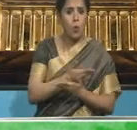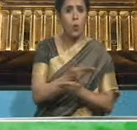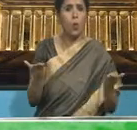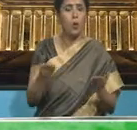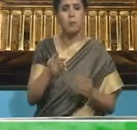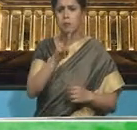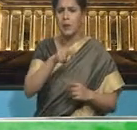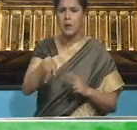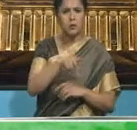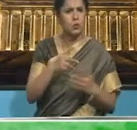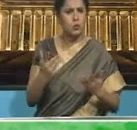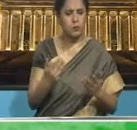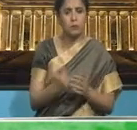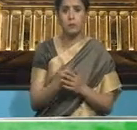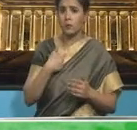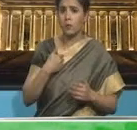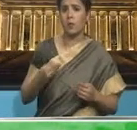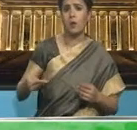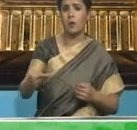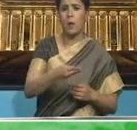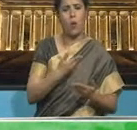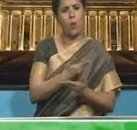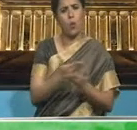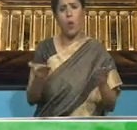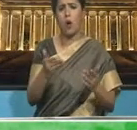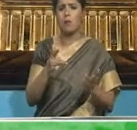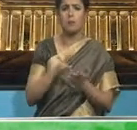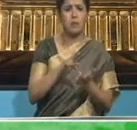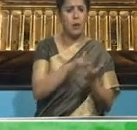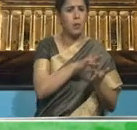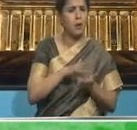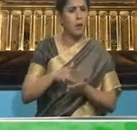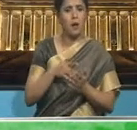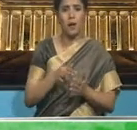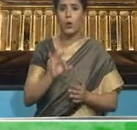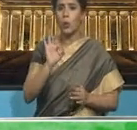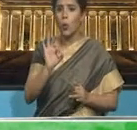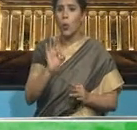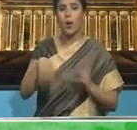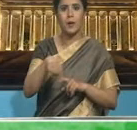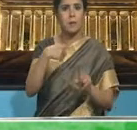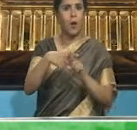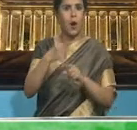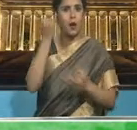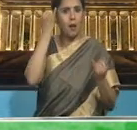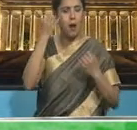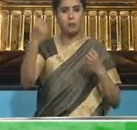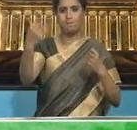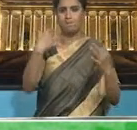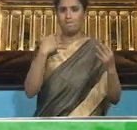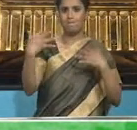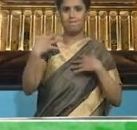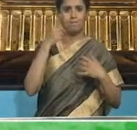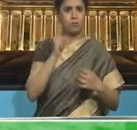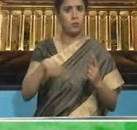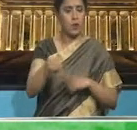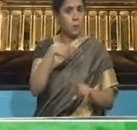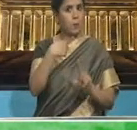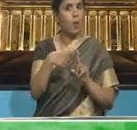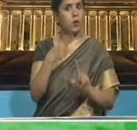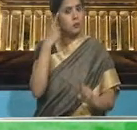अर्थात हमारे पास सभी दिशाओं से अच्छे विचार आए कि वैदिक उपदेश के